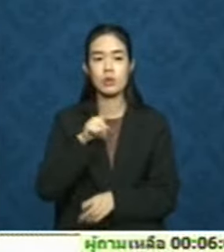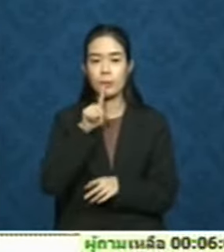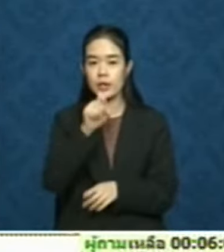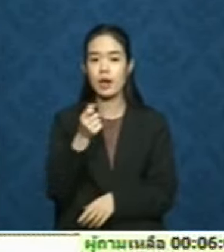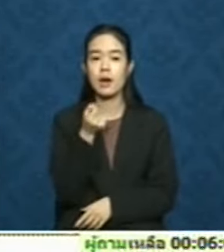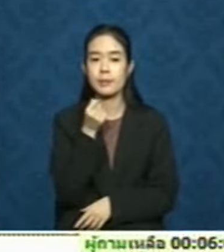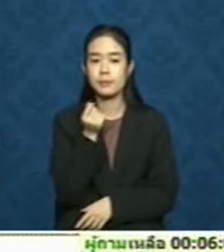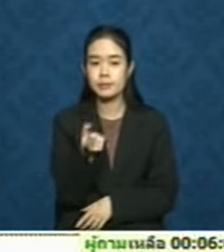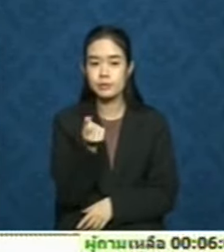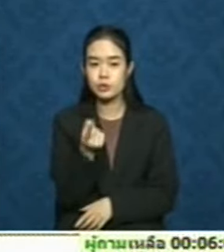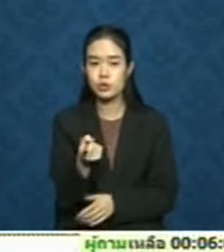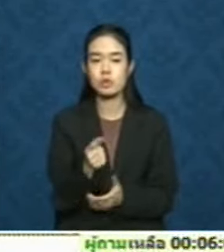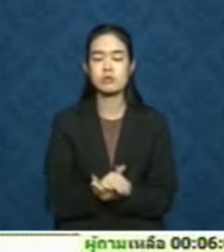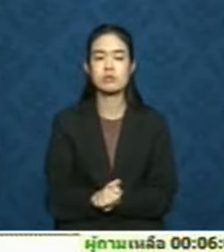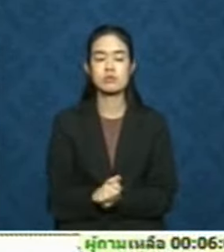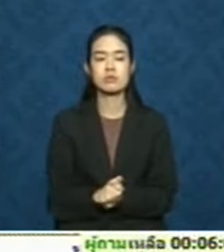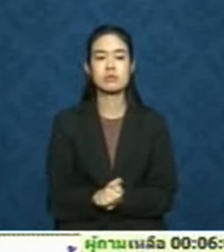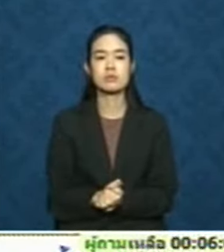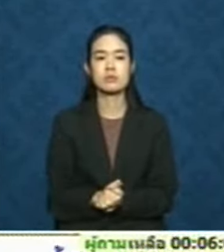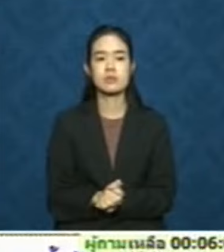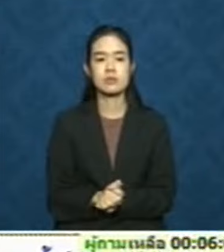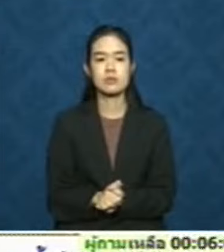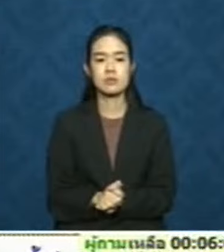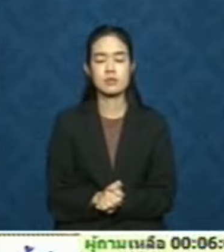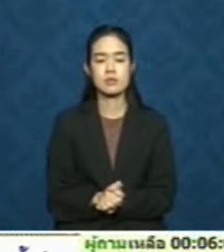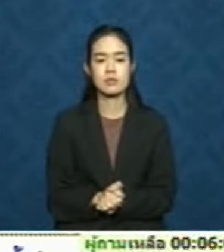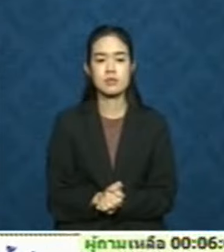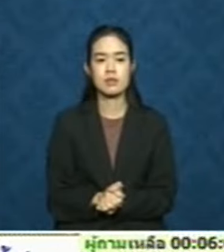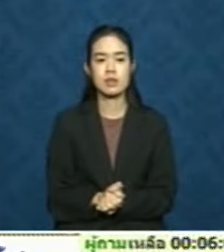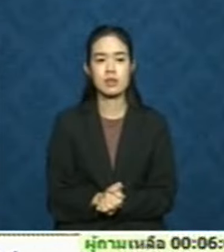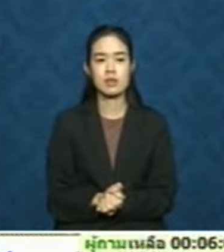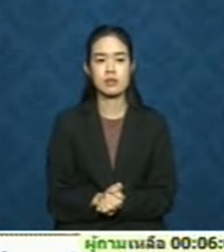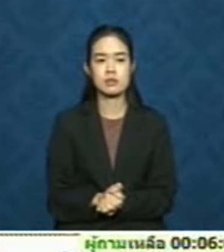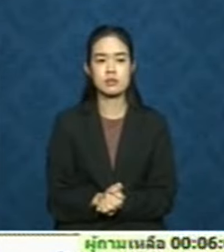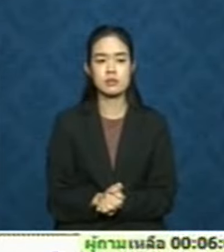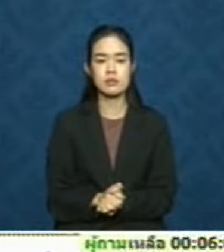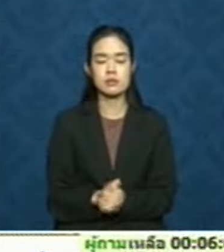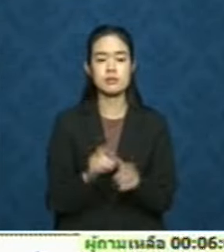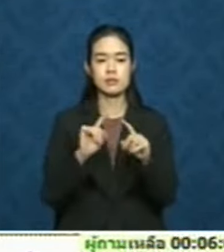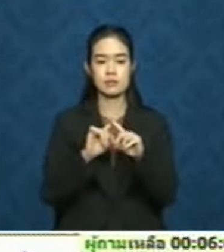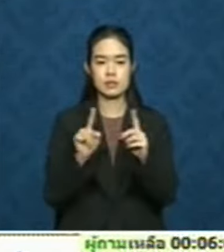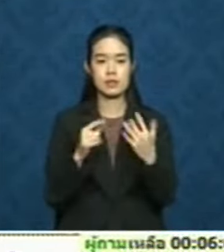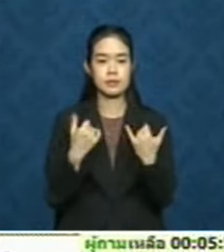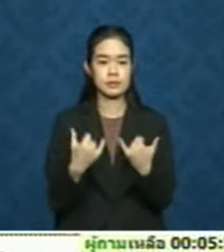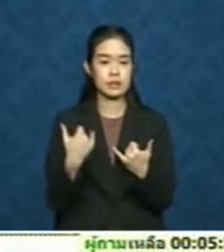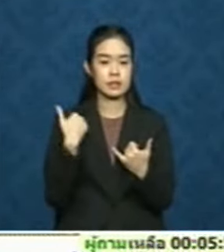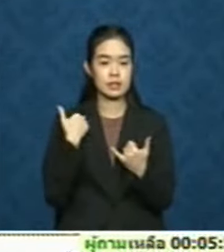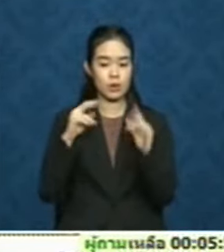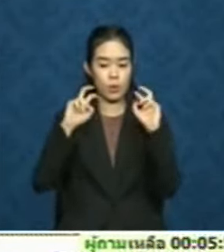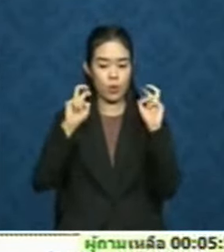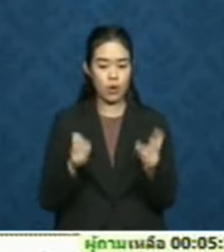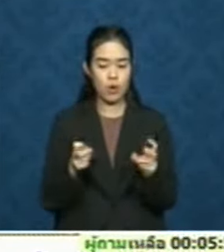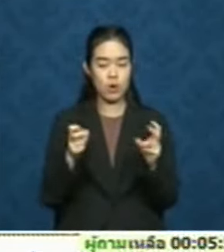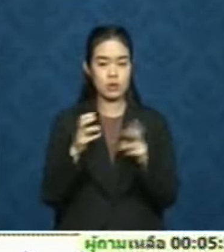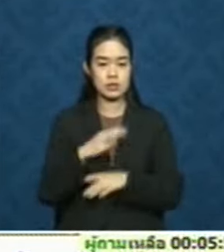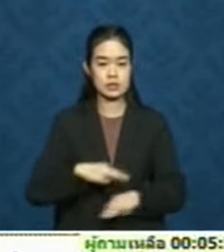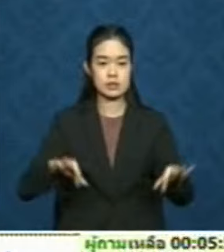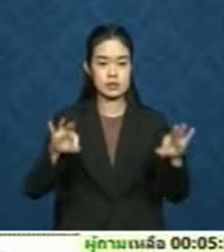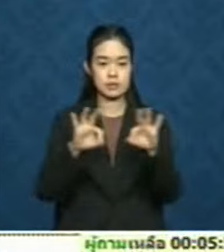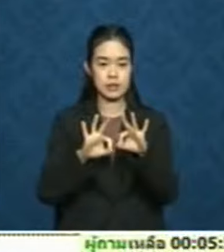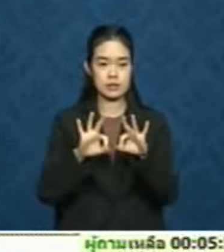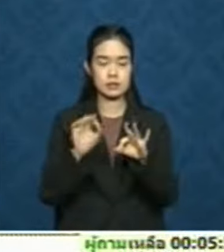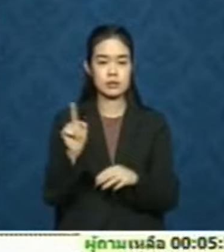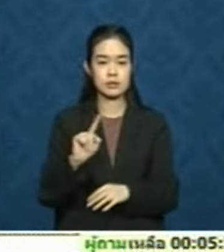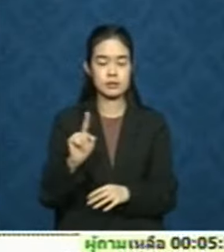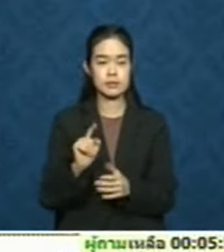ด้วยประจาด่วนนั้นอาจจะลดลงไปแต่มันมีประเด็นใหม่เกิดขึ้นกล่าวคือเดิมทีเดือนนั้นว่าจะถ